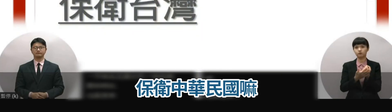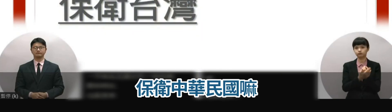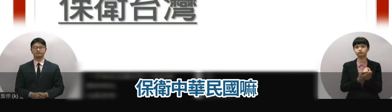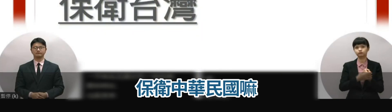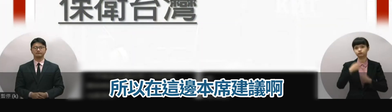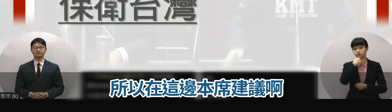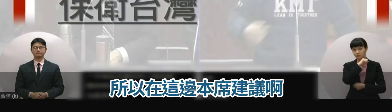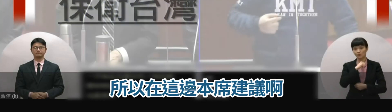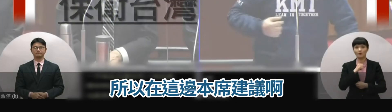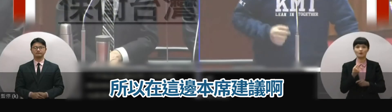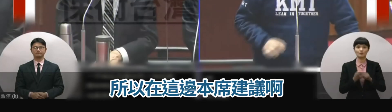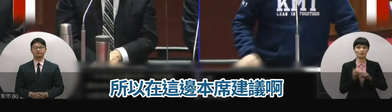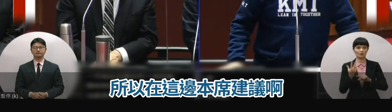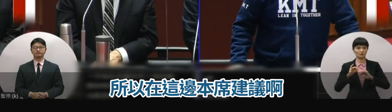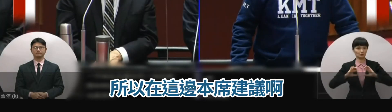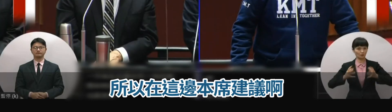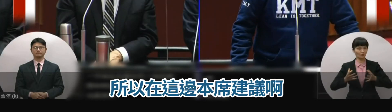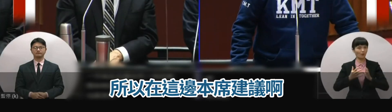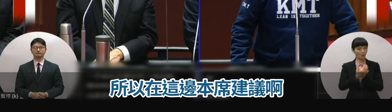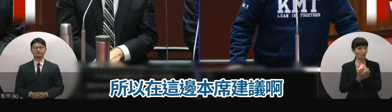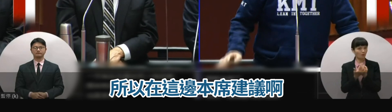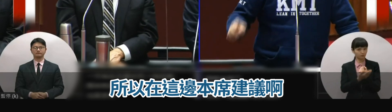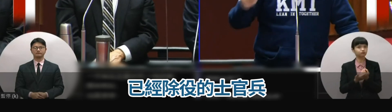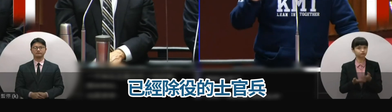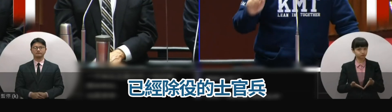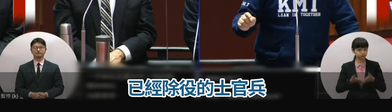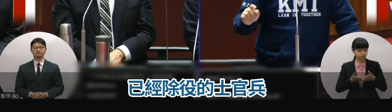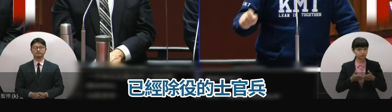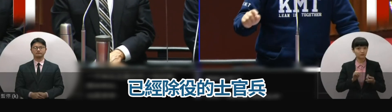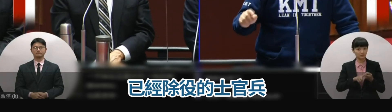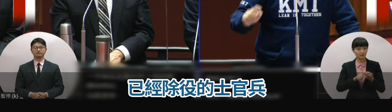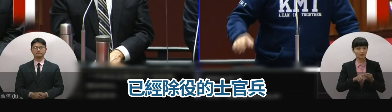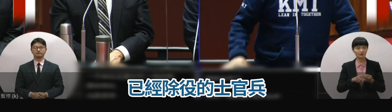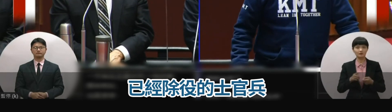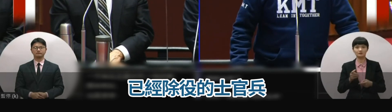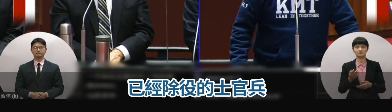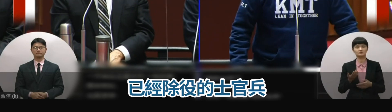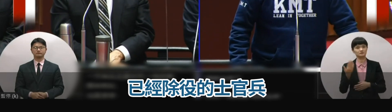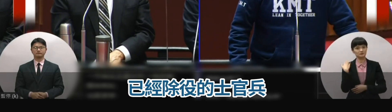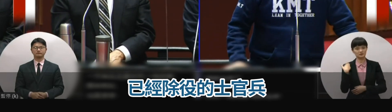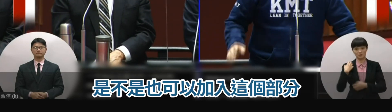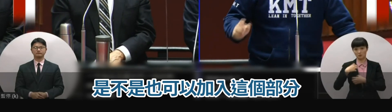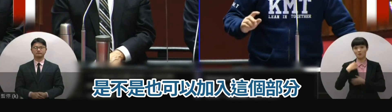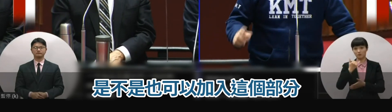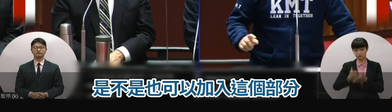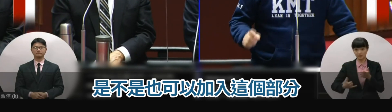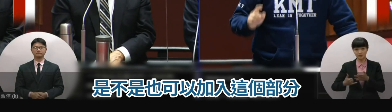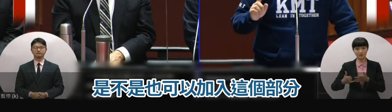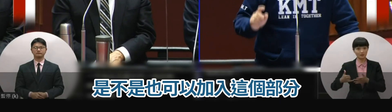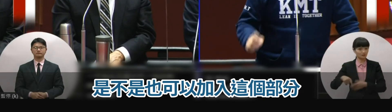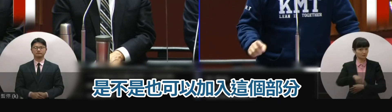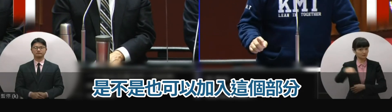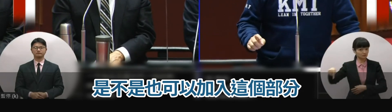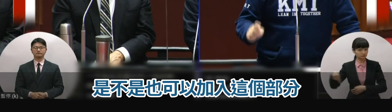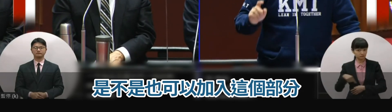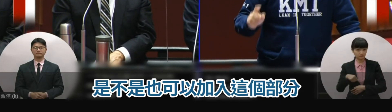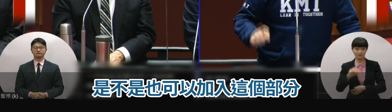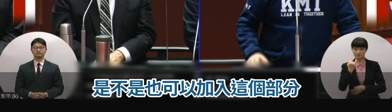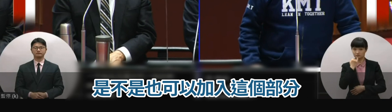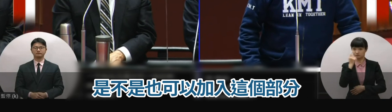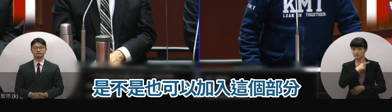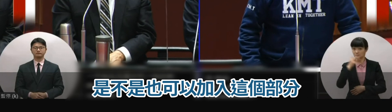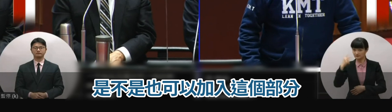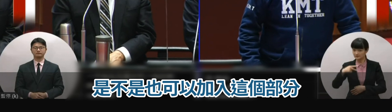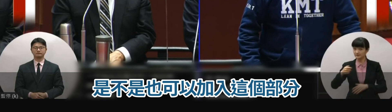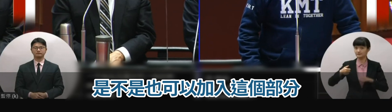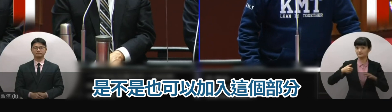嘛。所以在这边，本席建议啊，已经除役的士官兵是不是也可以加